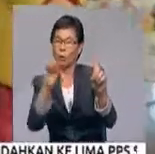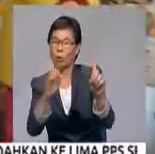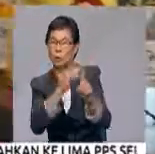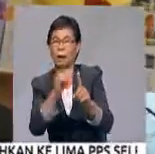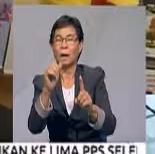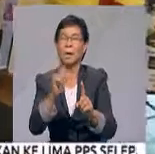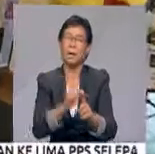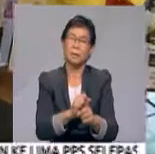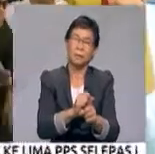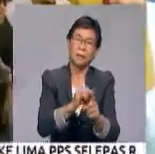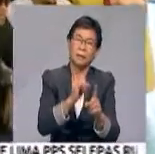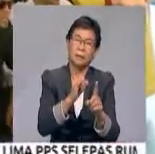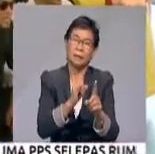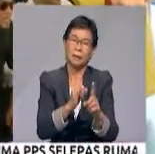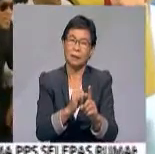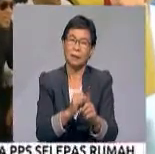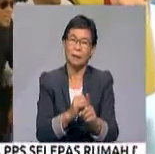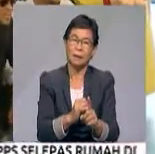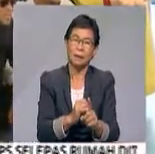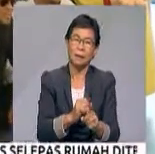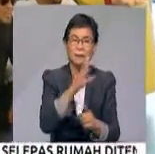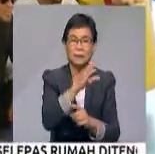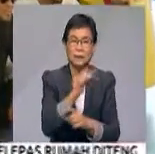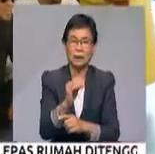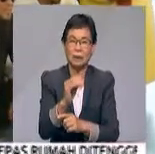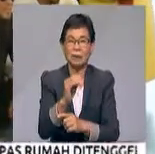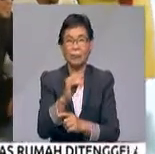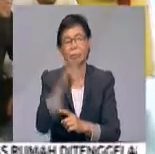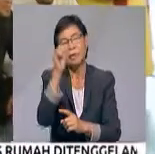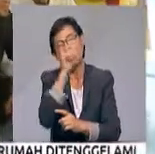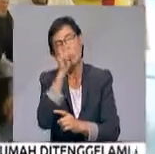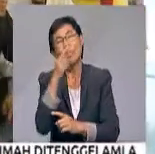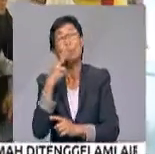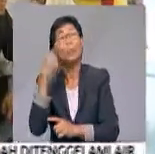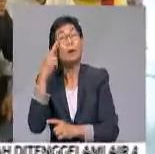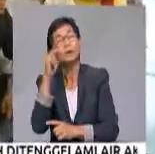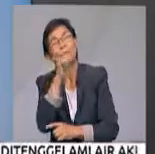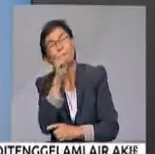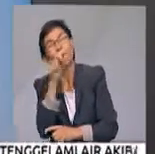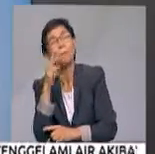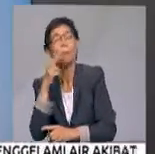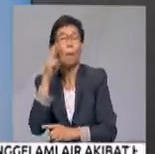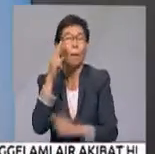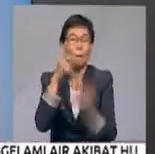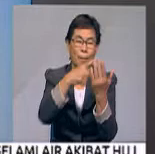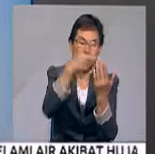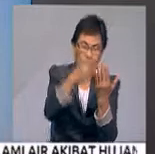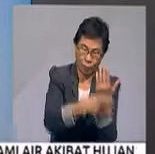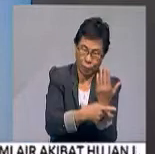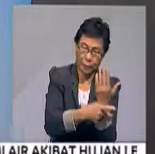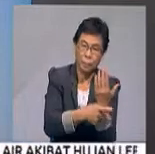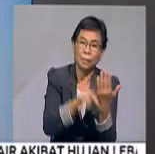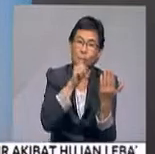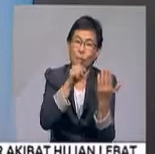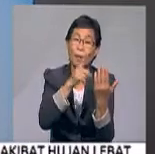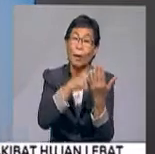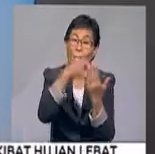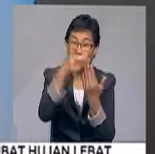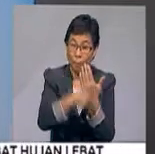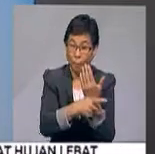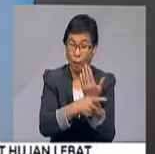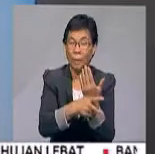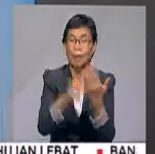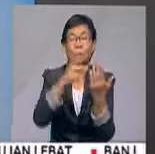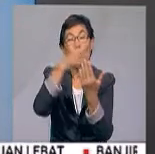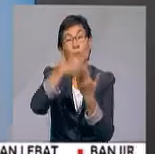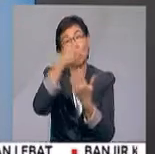artis-artis yang berhijrah dan termasuklah artis-artis remaja kerana program ini sebenarnya tujuan dituju pada